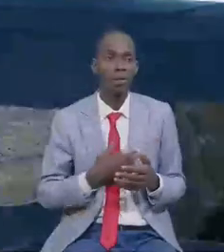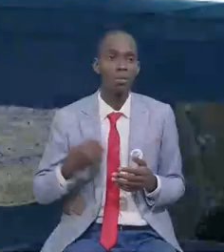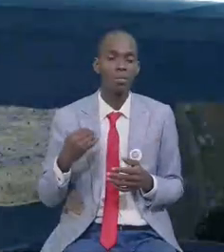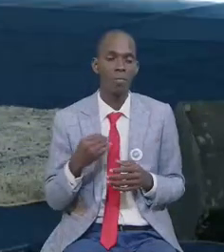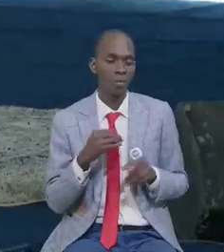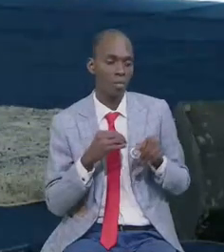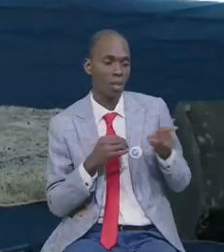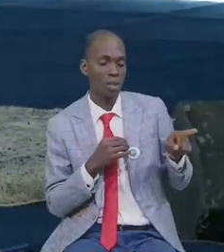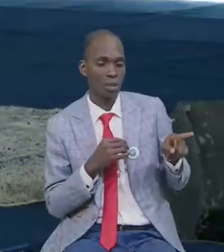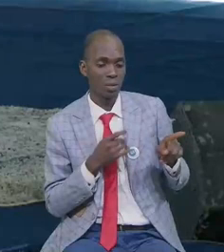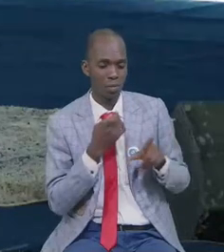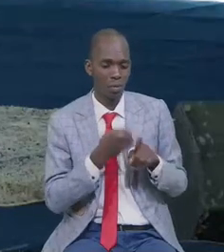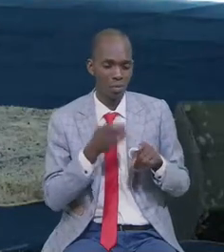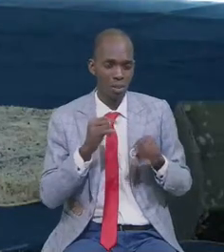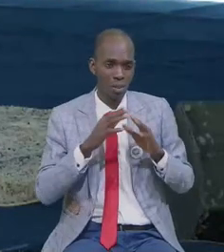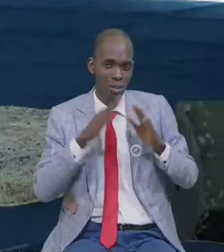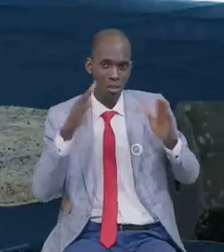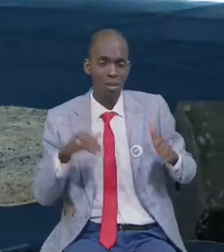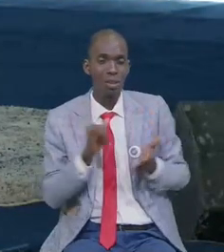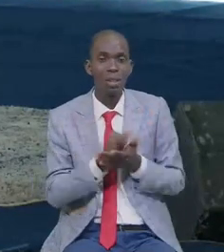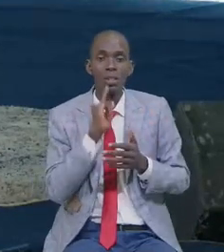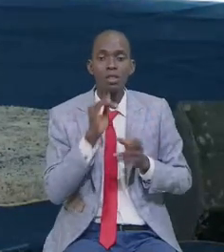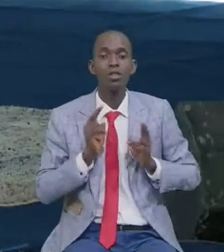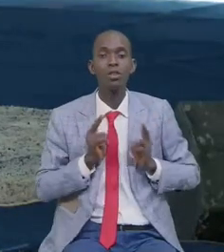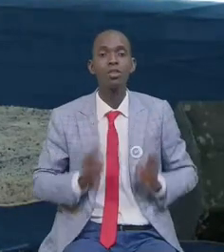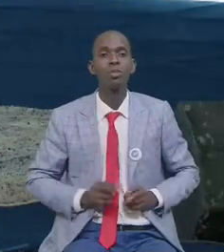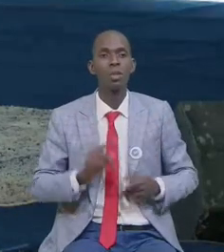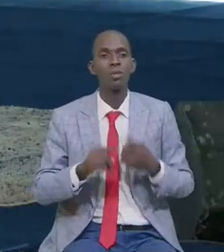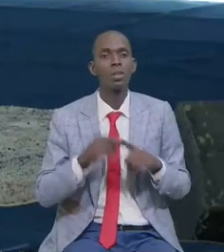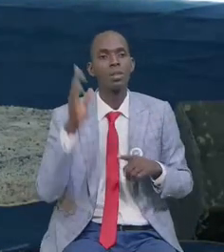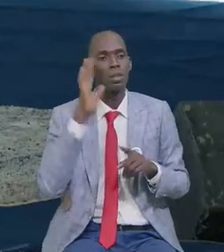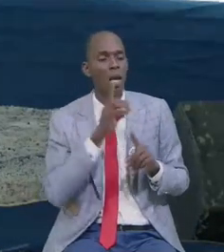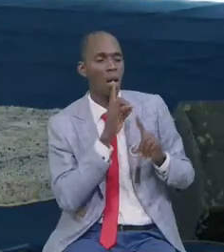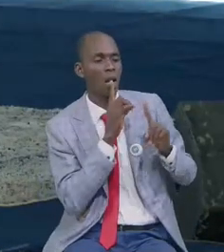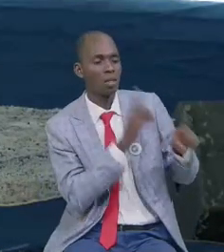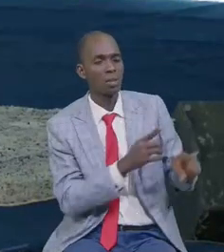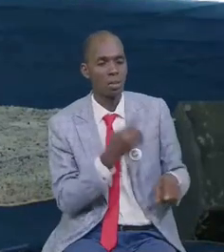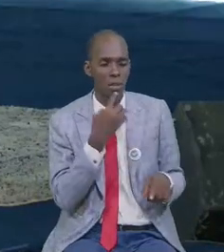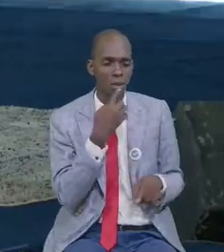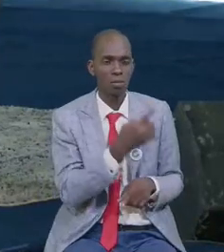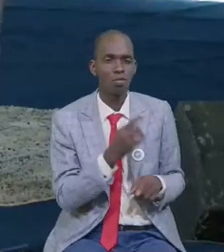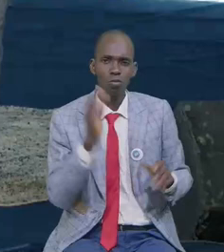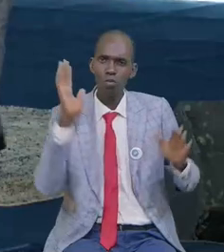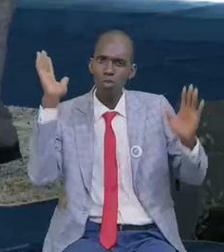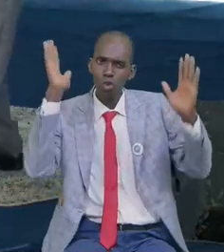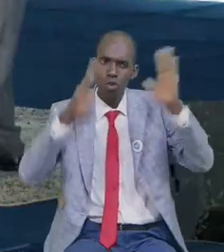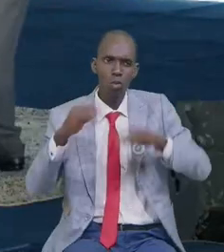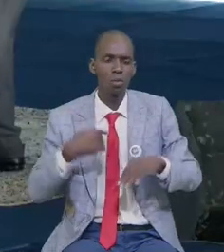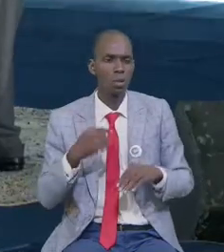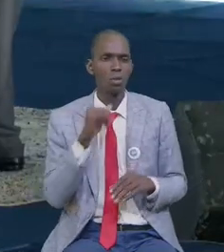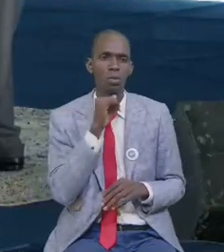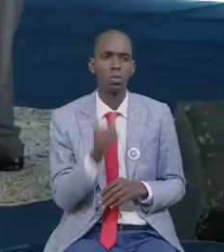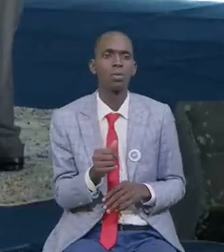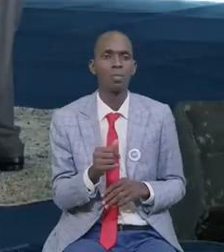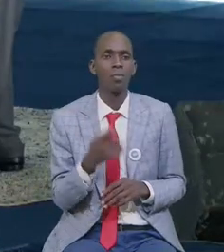Et si de l'intérieur de sa maison, ça c'est un ami humain, cet ami lui répond, ne m'importune pas, la